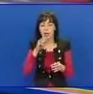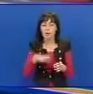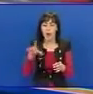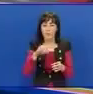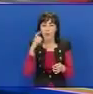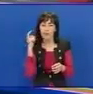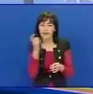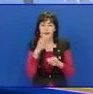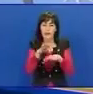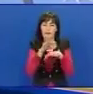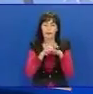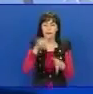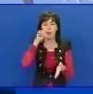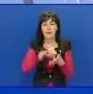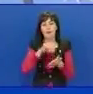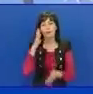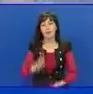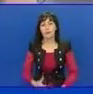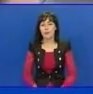аудандарының диқандары қатысады деп күтілуде.